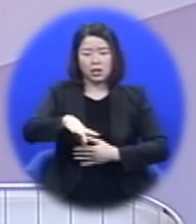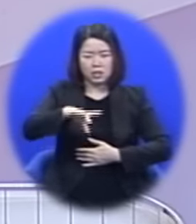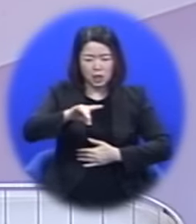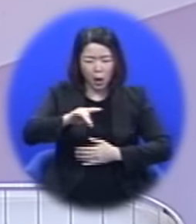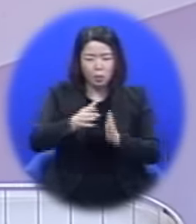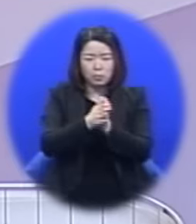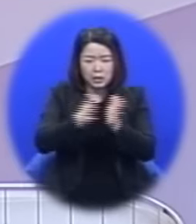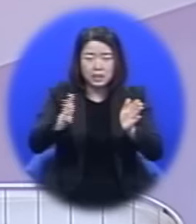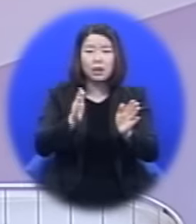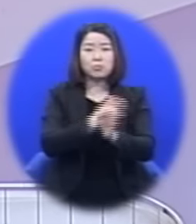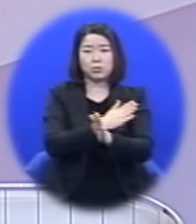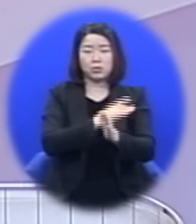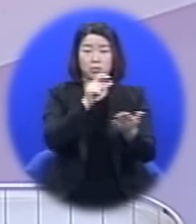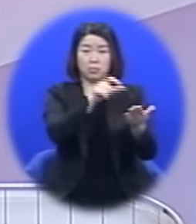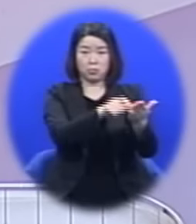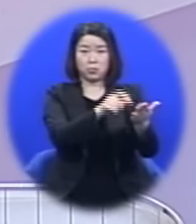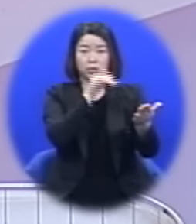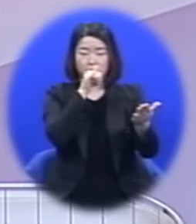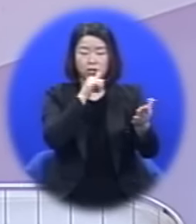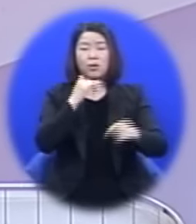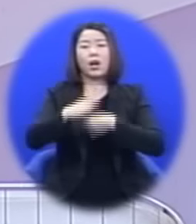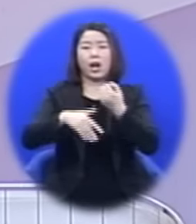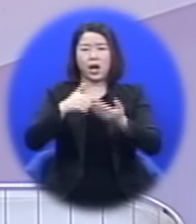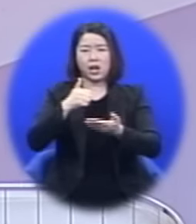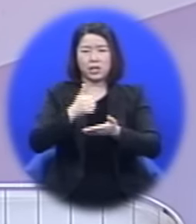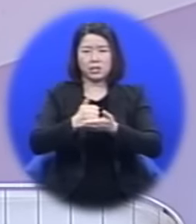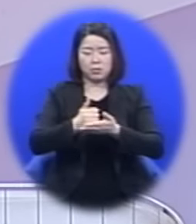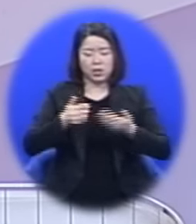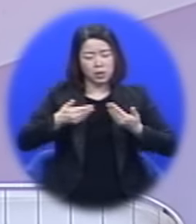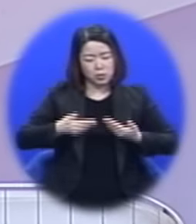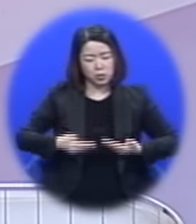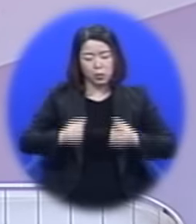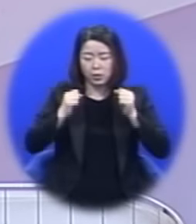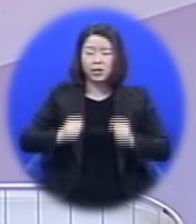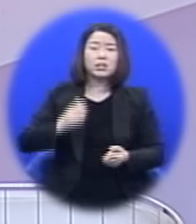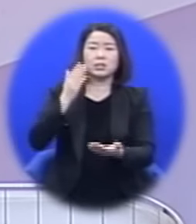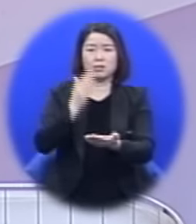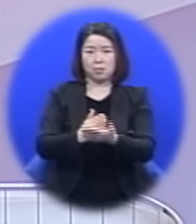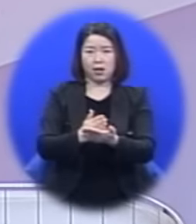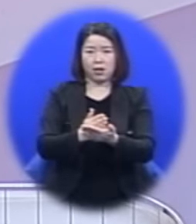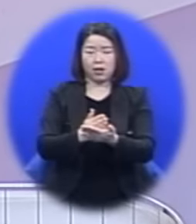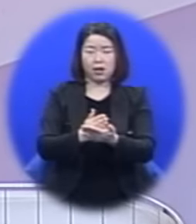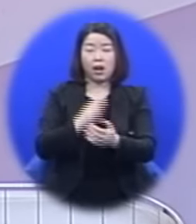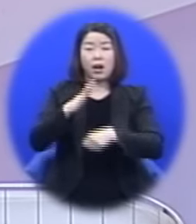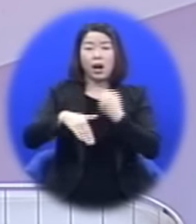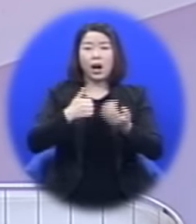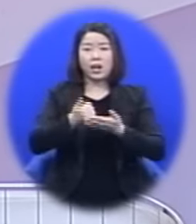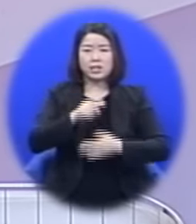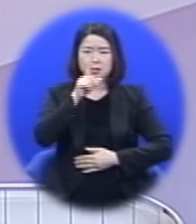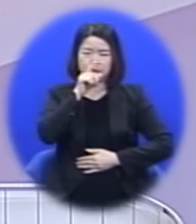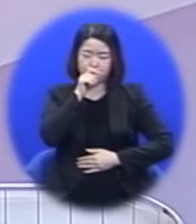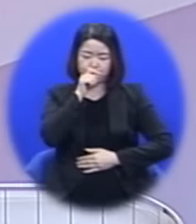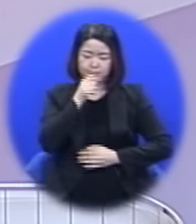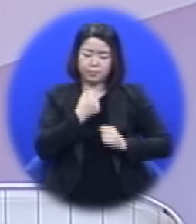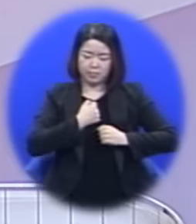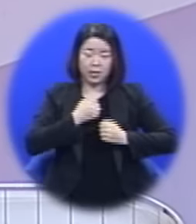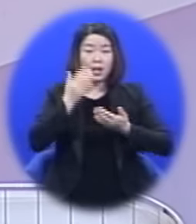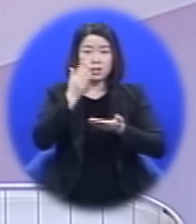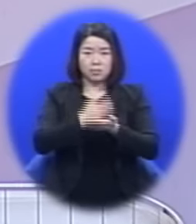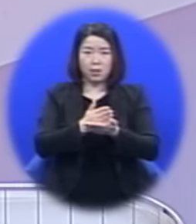그렇게 나옵니다. 하나님 묵묵히 계시지 마십시오. 하나님 침묵을 지키지